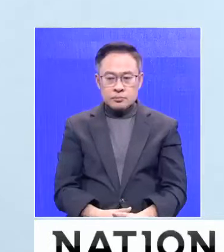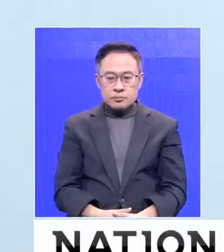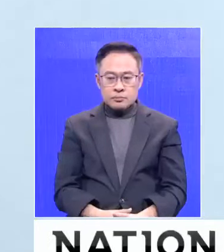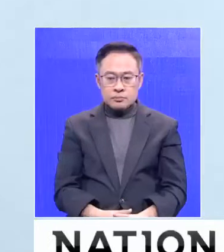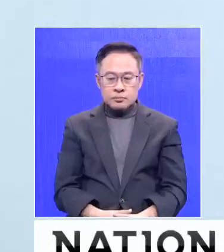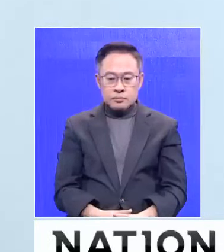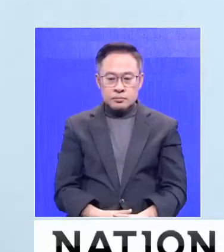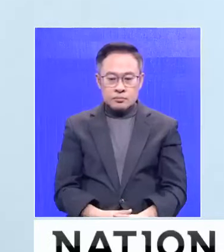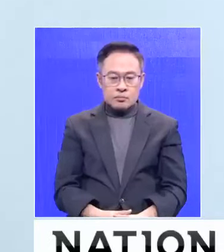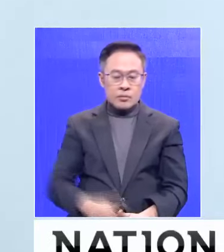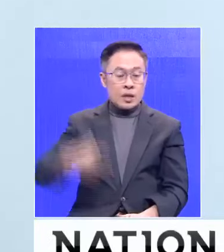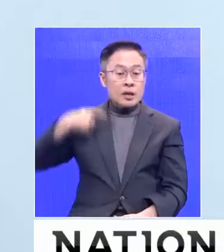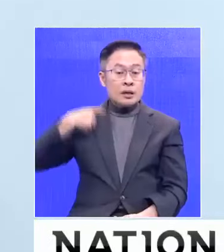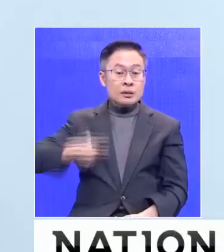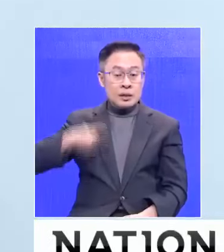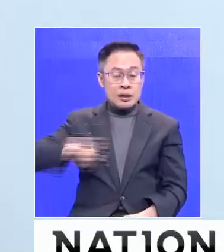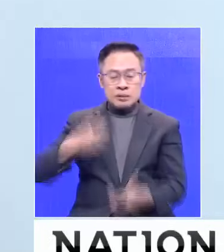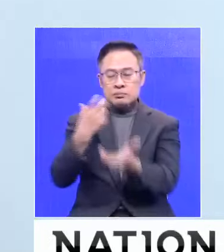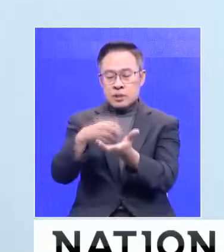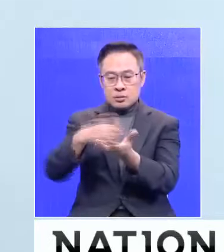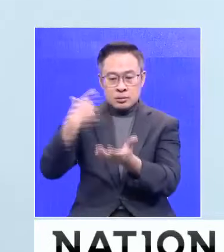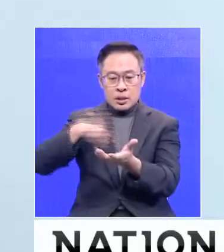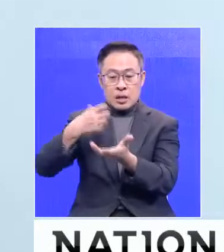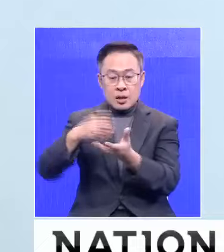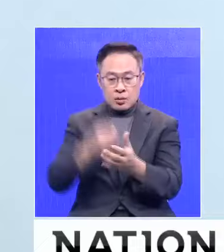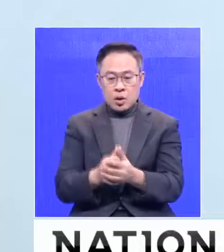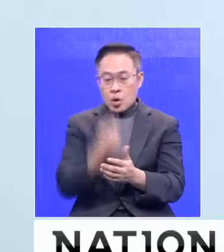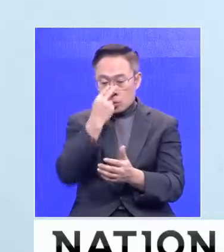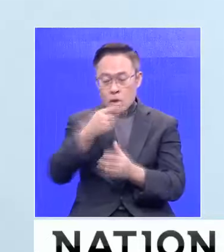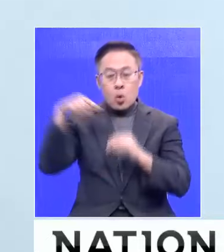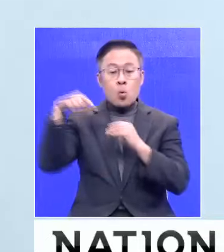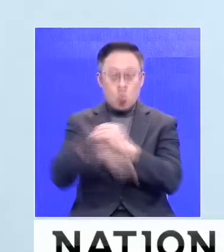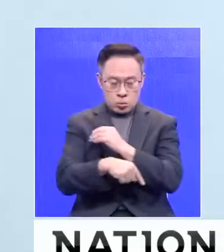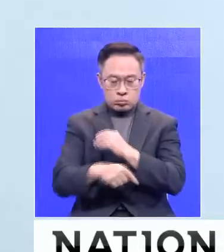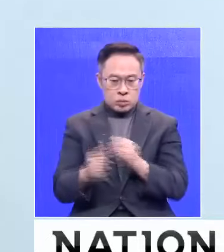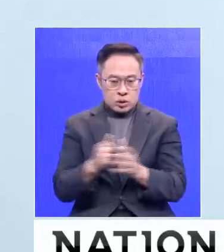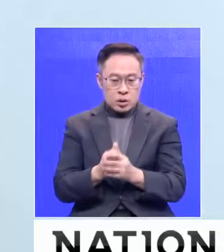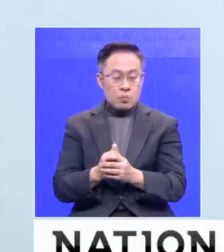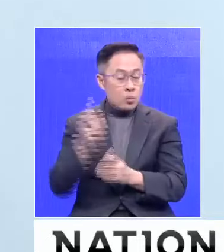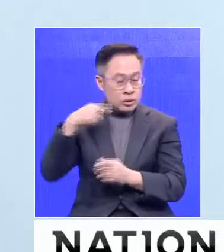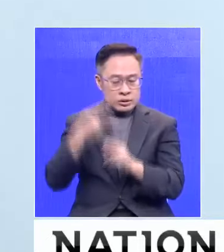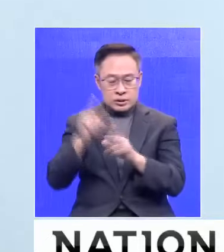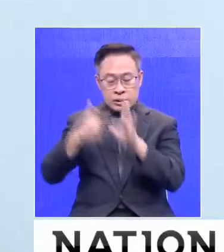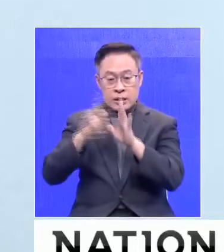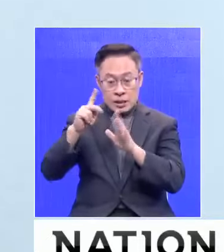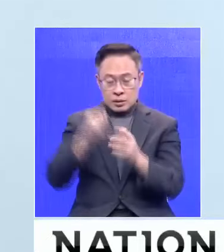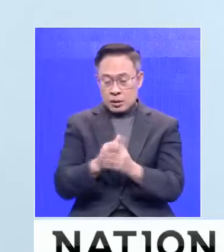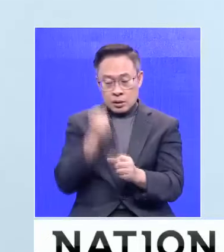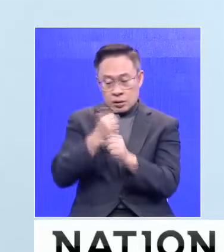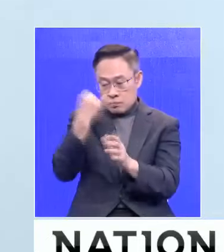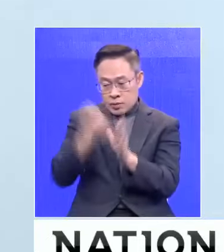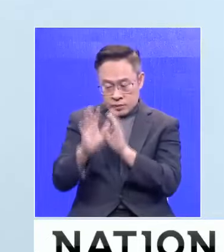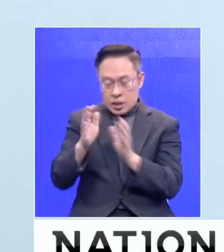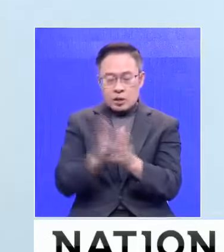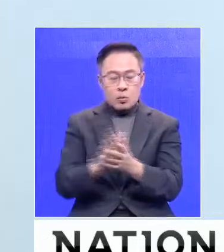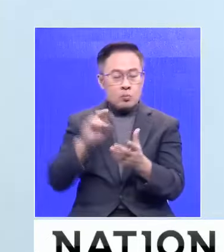ะฮะเราดูเนี่ยเป็นช่อโกงนะครับคุณซอลักเนี่ยสามารถแจ้งความช่อโกงได้นะครับ